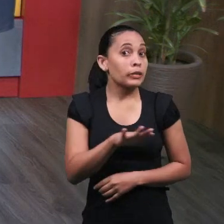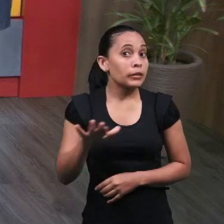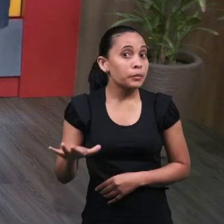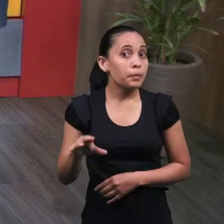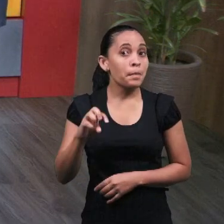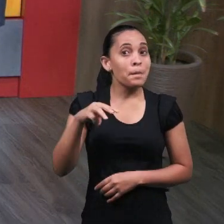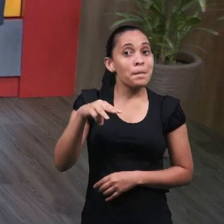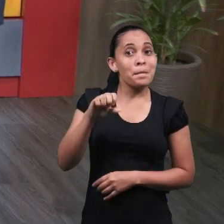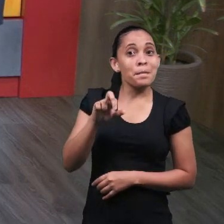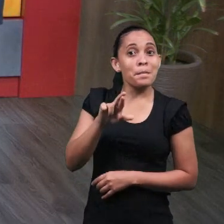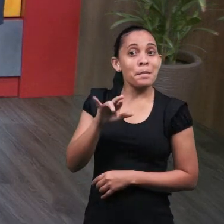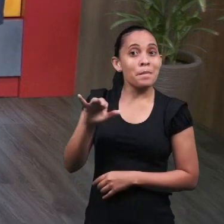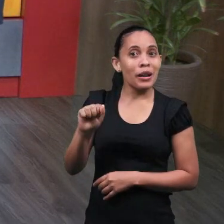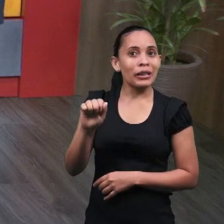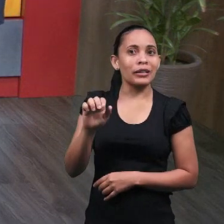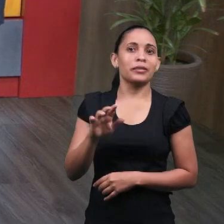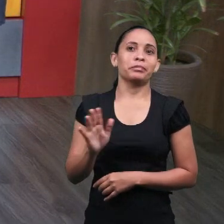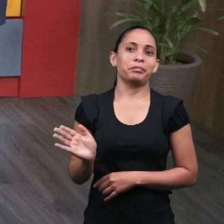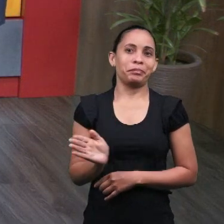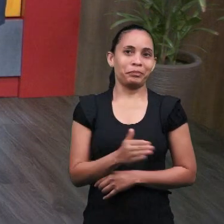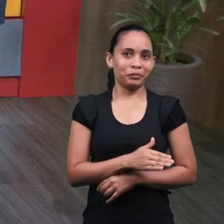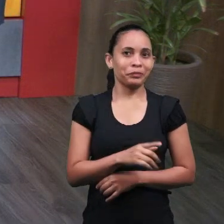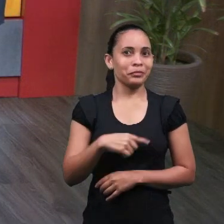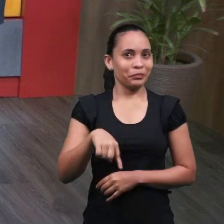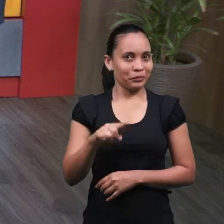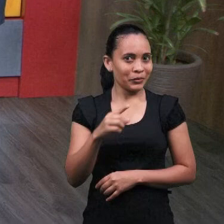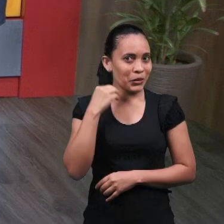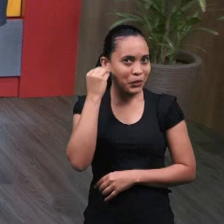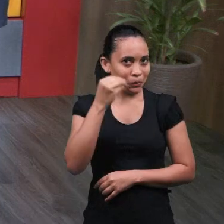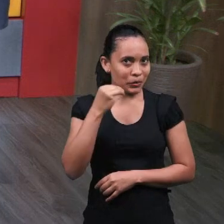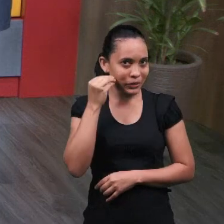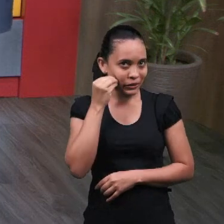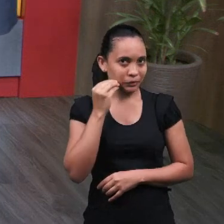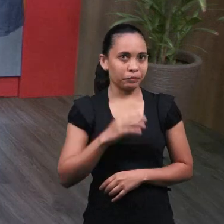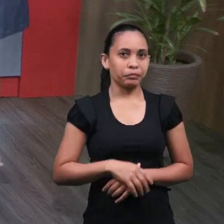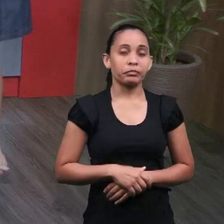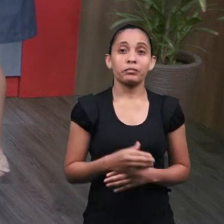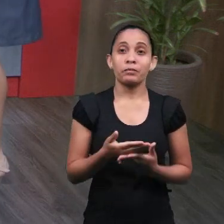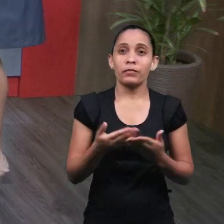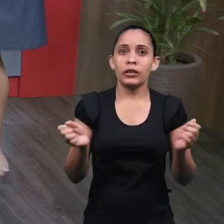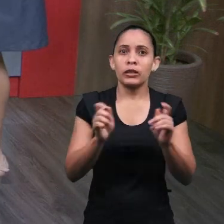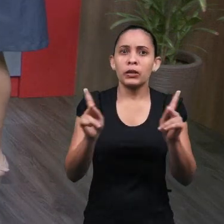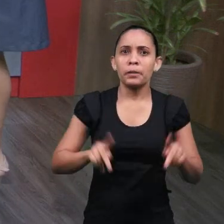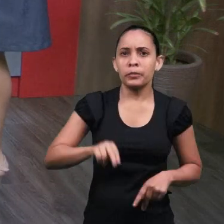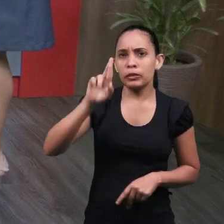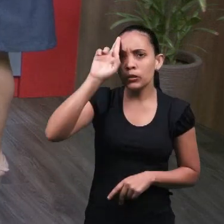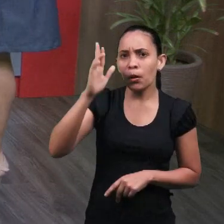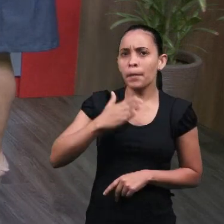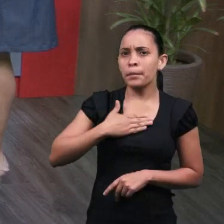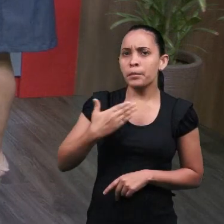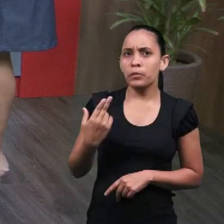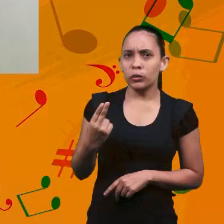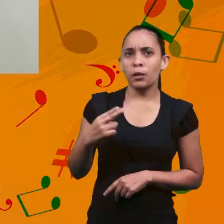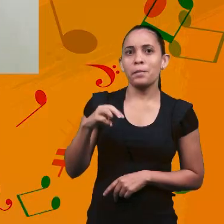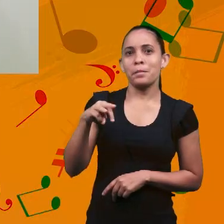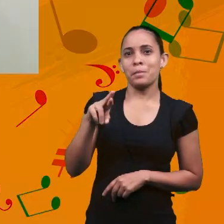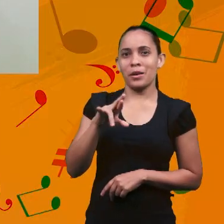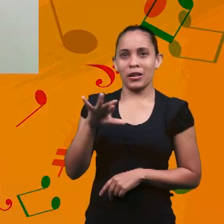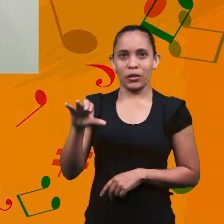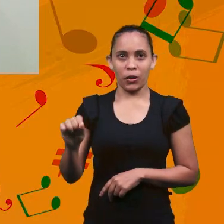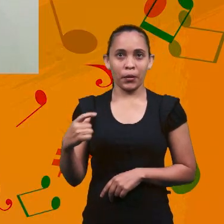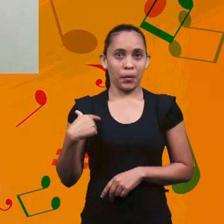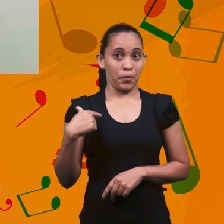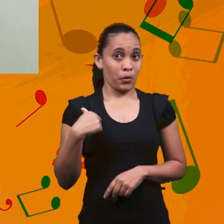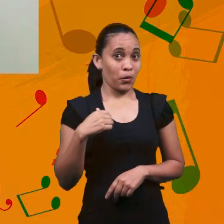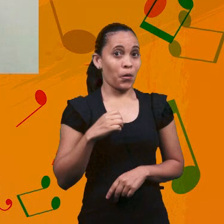Maria Eduarda, qui va nous raconter son expérience. Allons entendre. La paix du Seigneur. Je m'appelle Maria Eduarda. Je m'appelle Isabelle. Nous